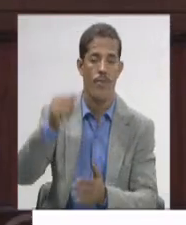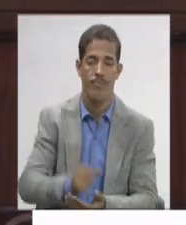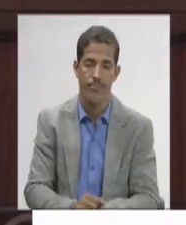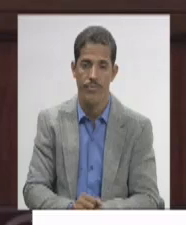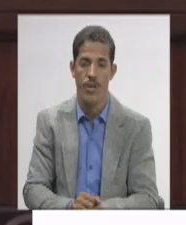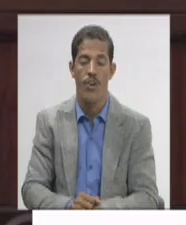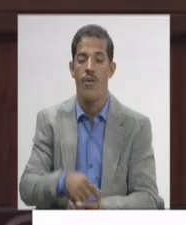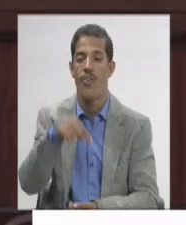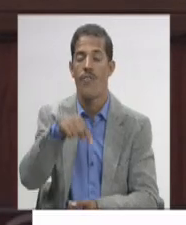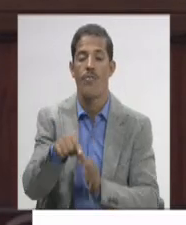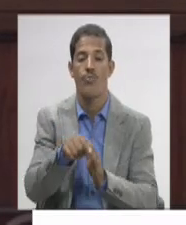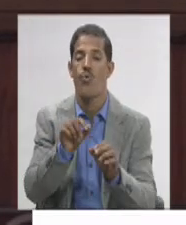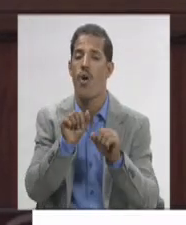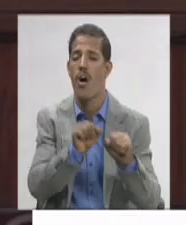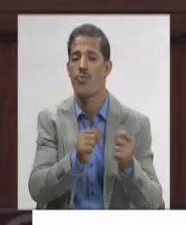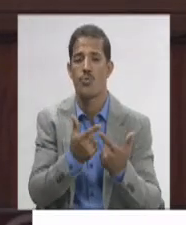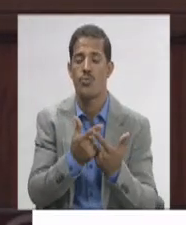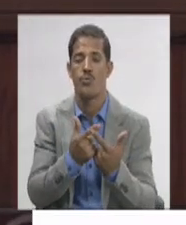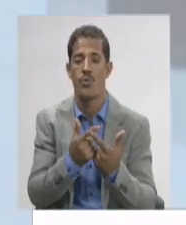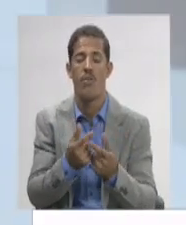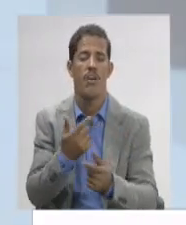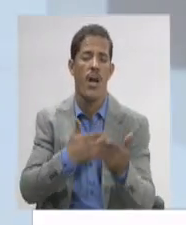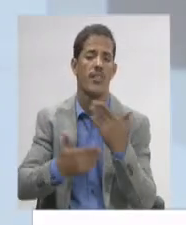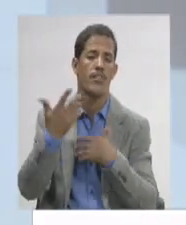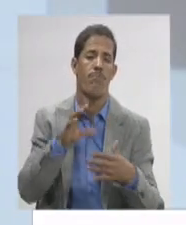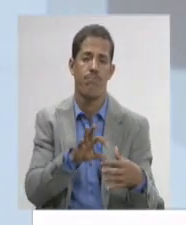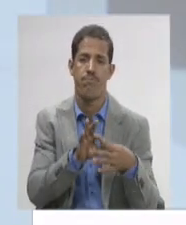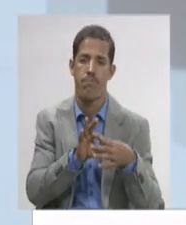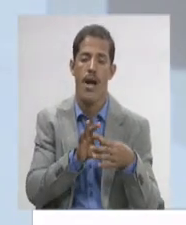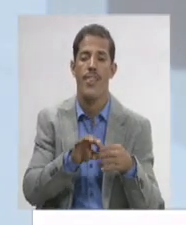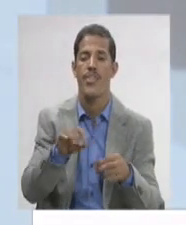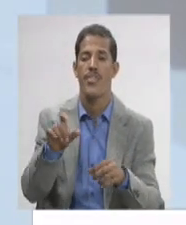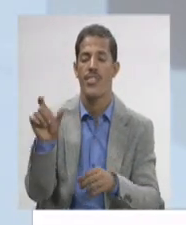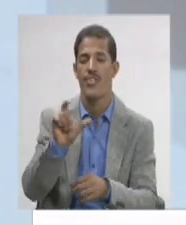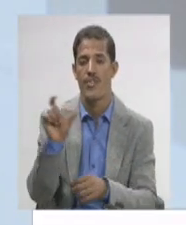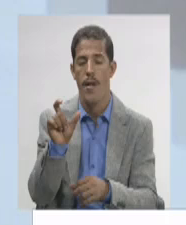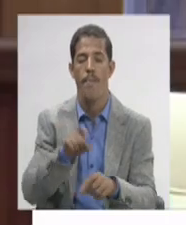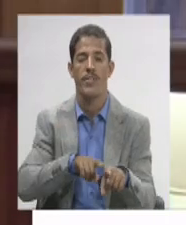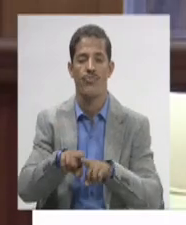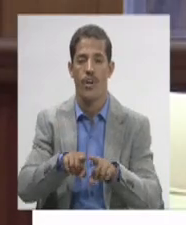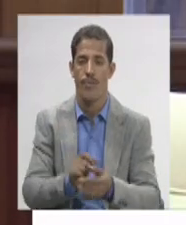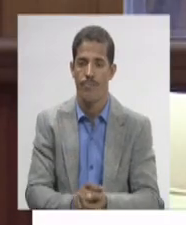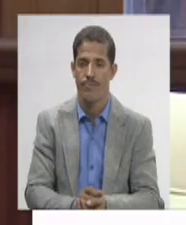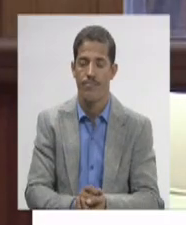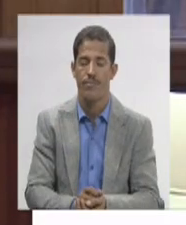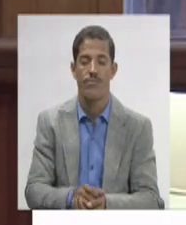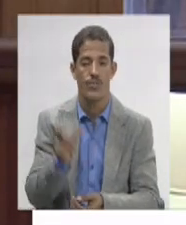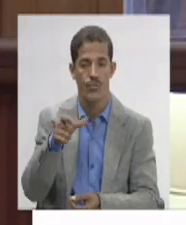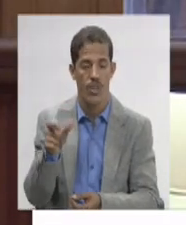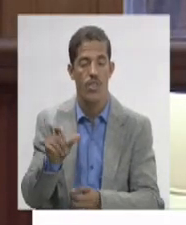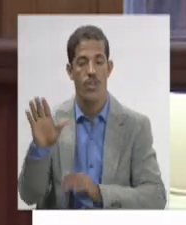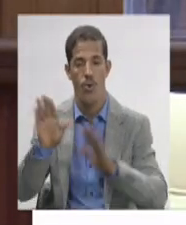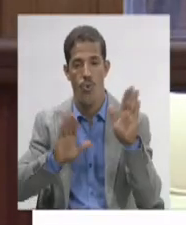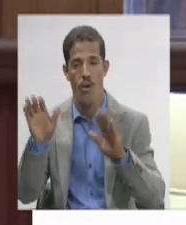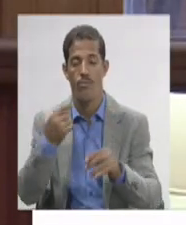في ظل خصوصيه الوشائج التاريخيه التي تربط البلدين الشقيقين وطلب النواب الحكومه